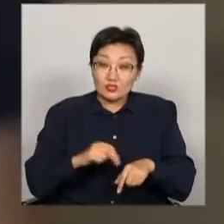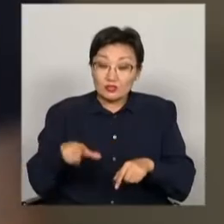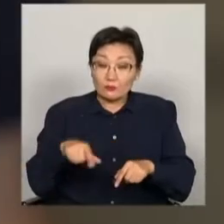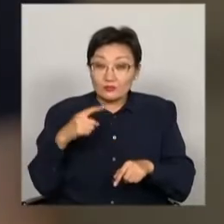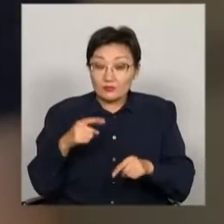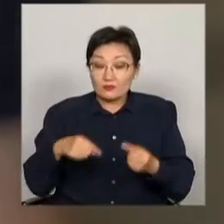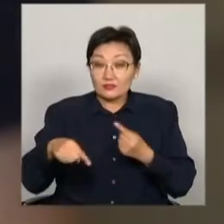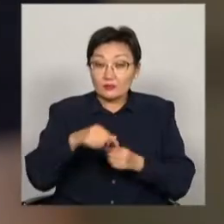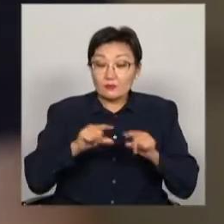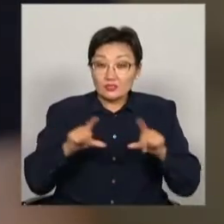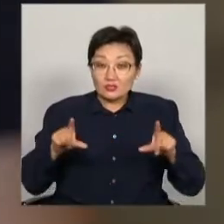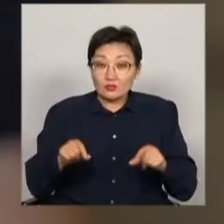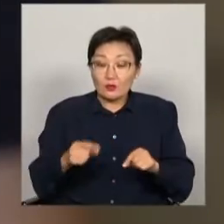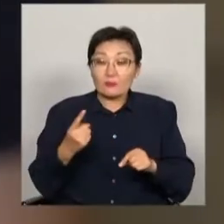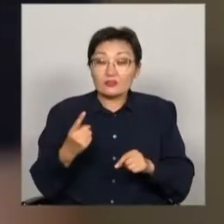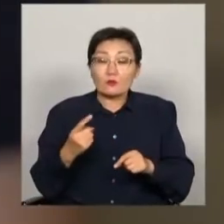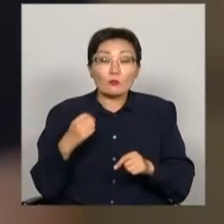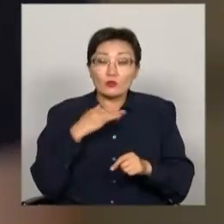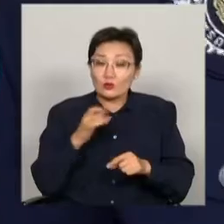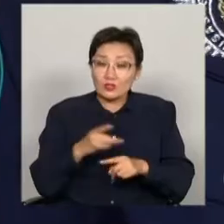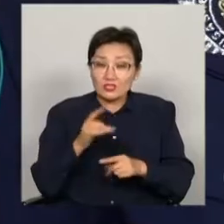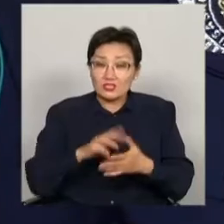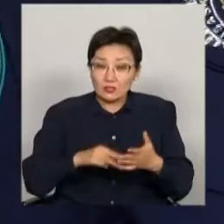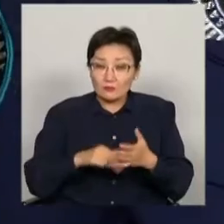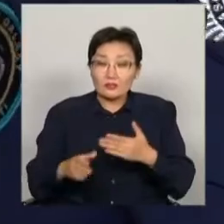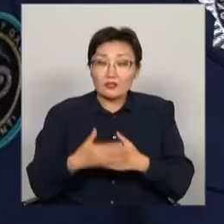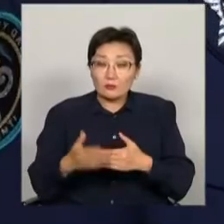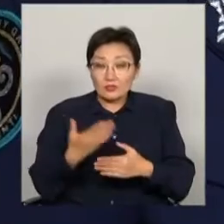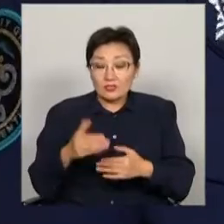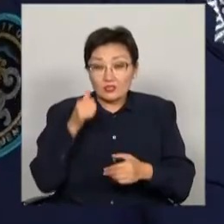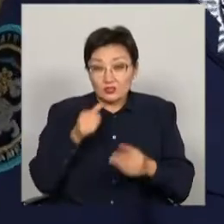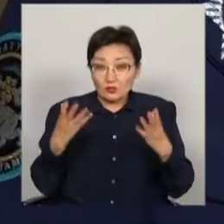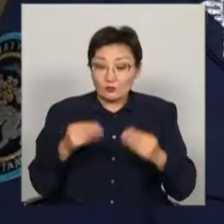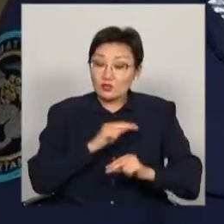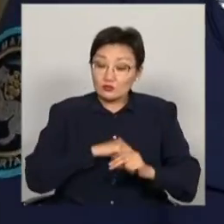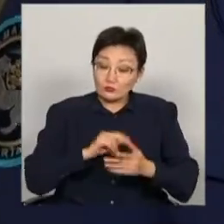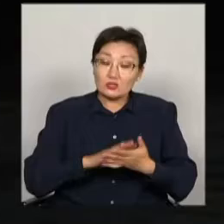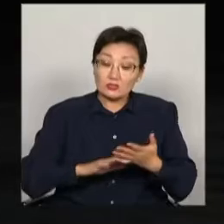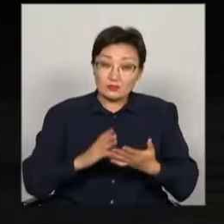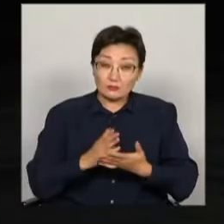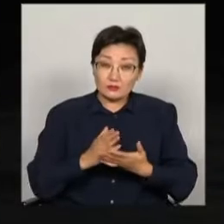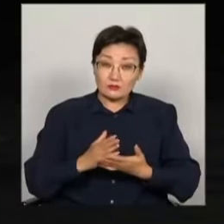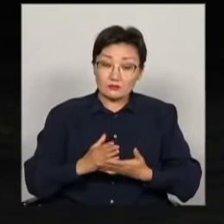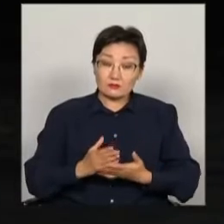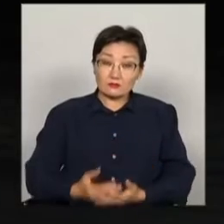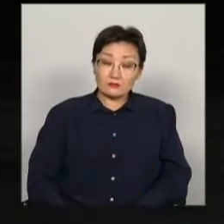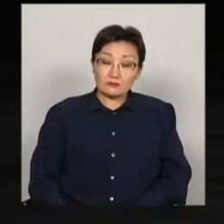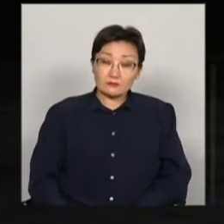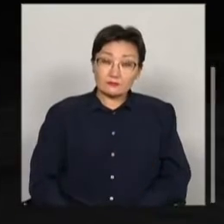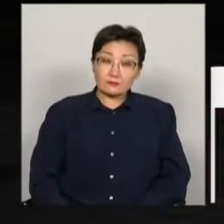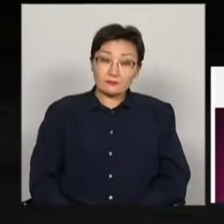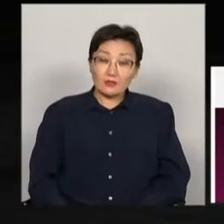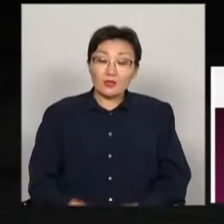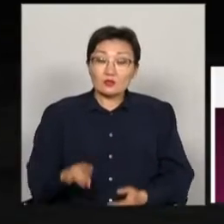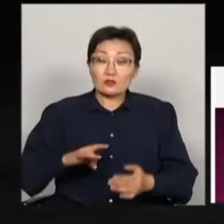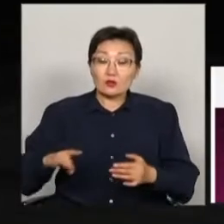айтуынша кәсіпкерлік нысандарына бір емес, бірнеше рет айыппұл салынса да олар ертеңіне жұмысын жалғастыра береді. Проводится мероприятие.